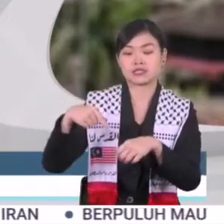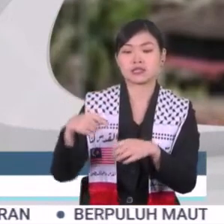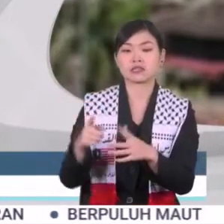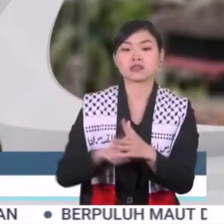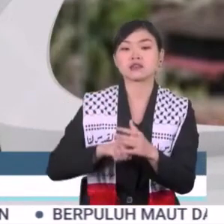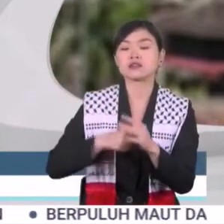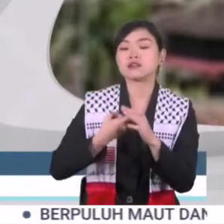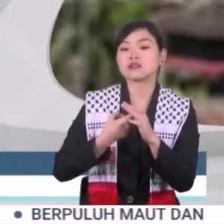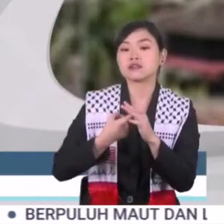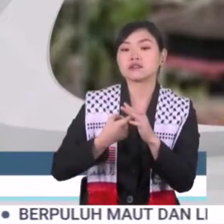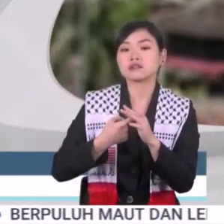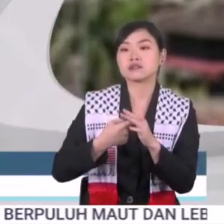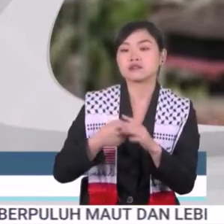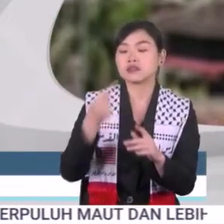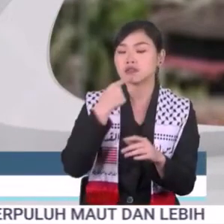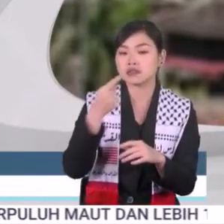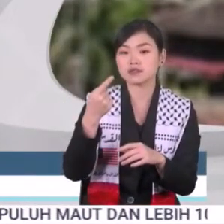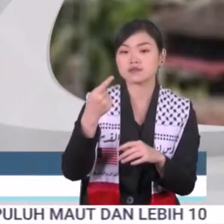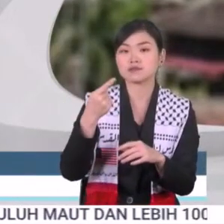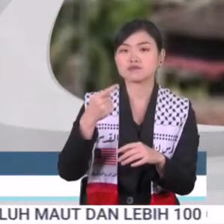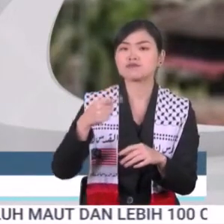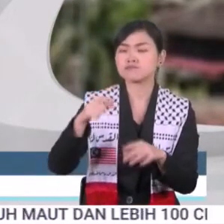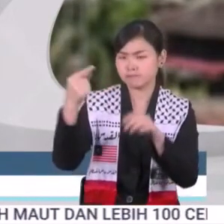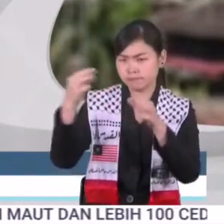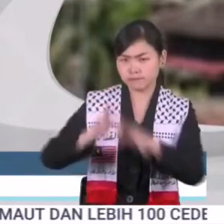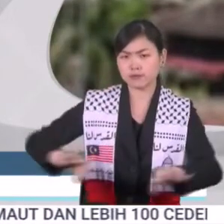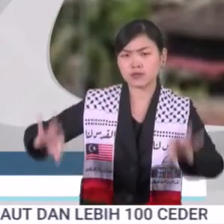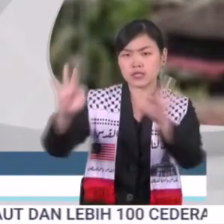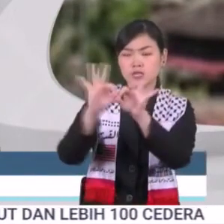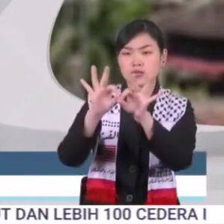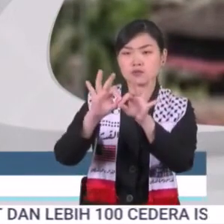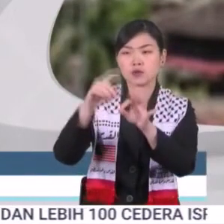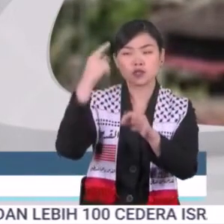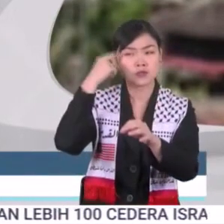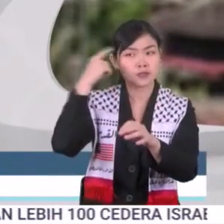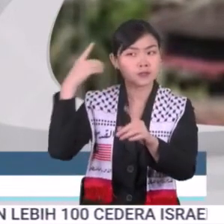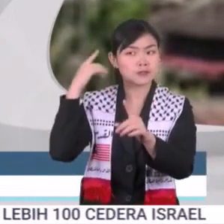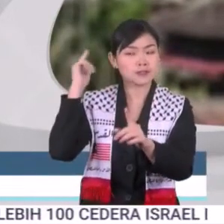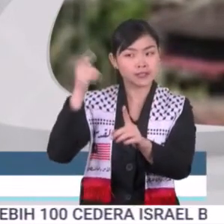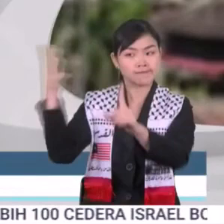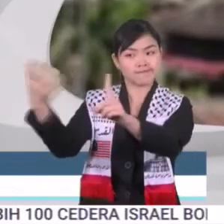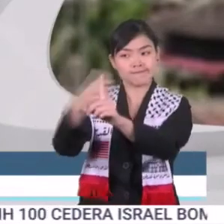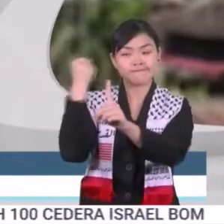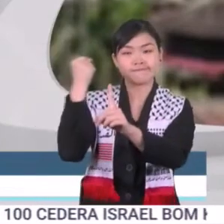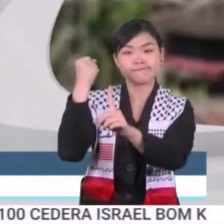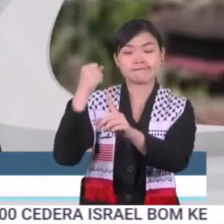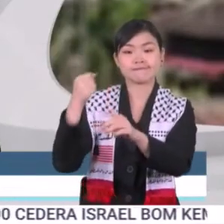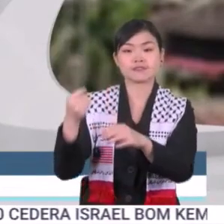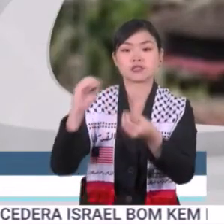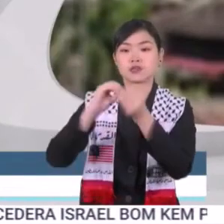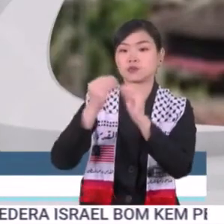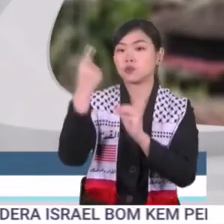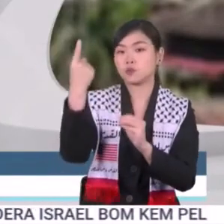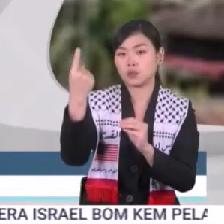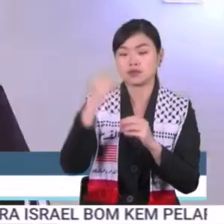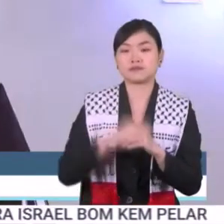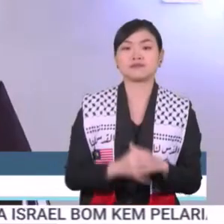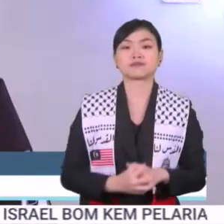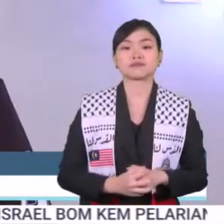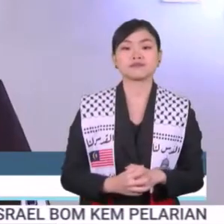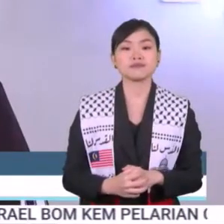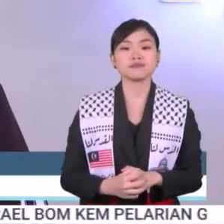Rantau Panjang ini berkata latihan itu penting dalam misi merangkul gelaran juara berdepan lawan dari England Alice barboza